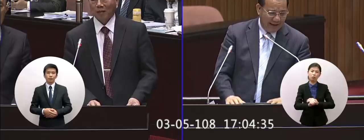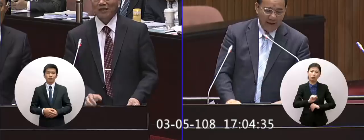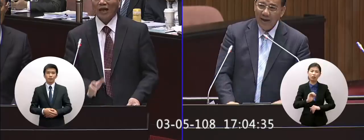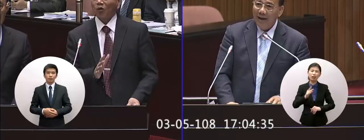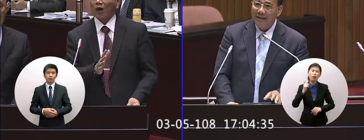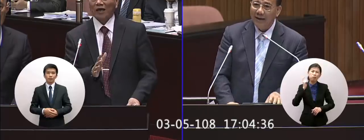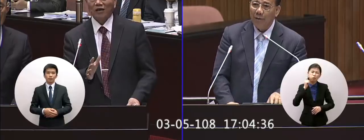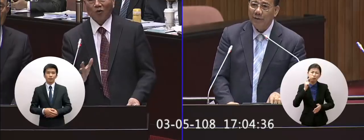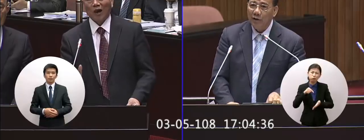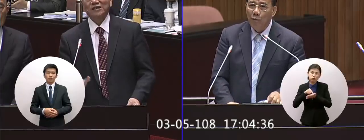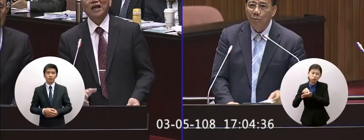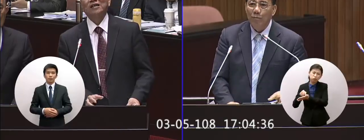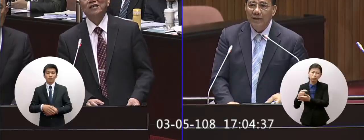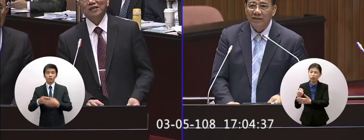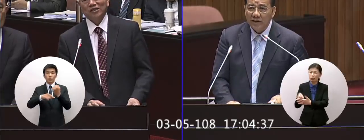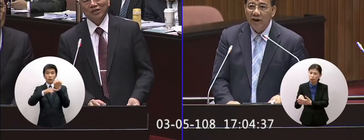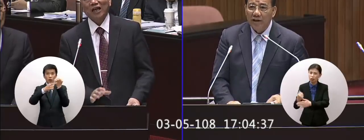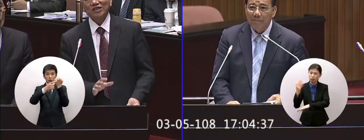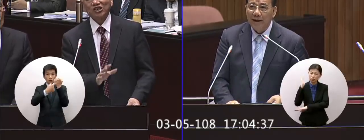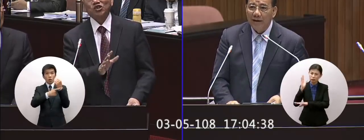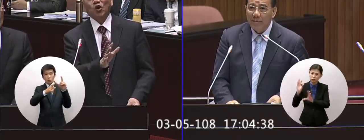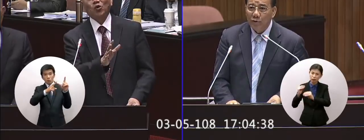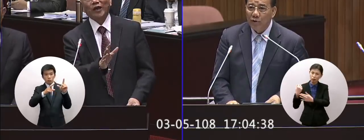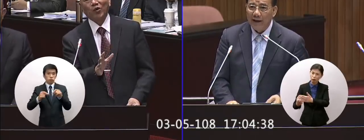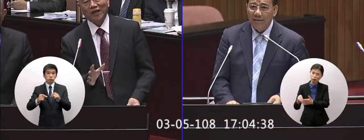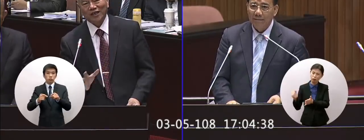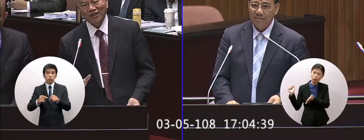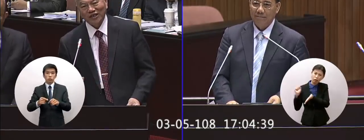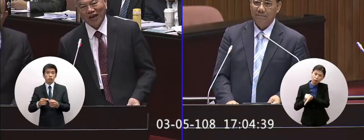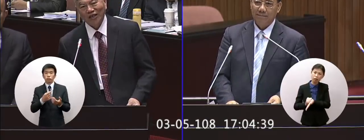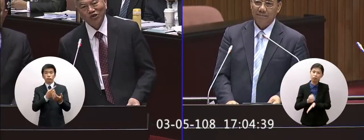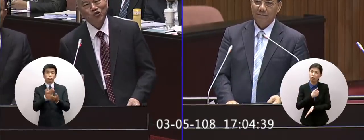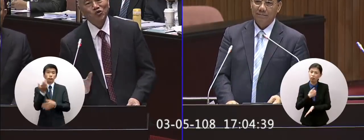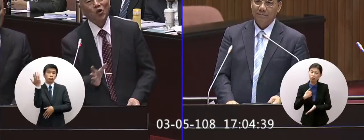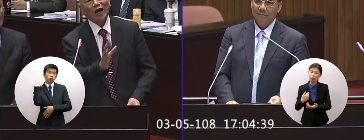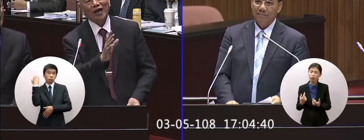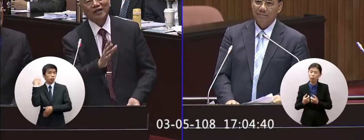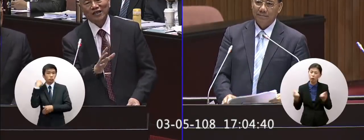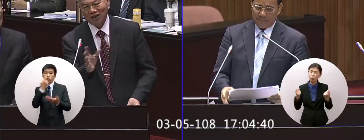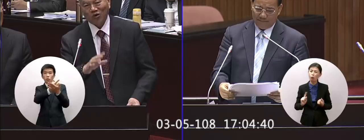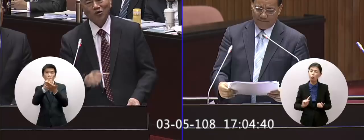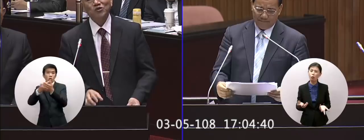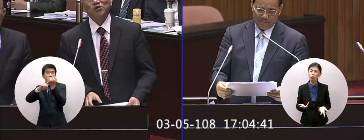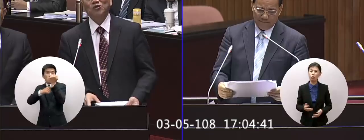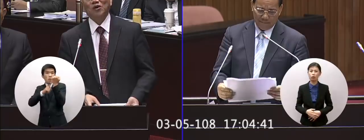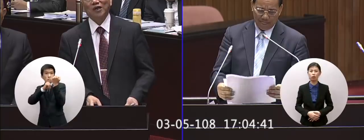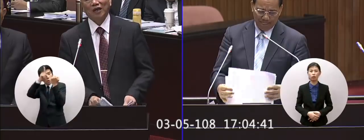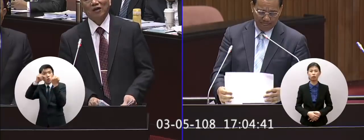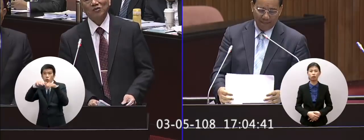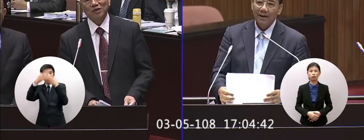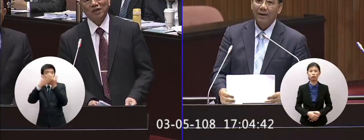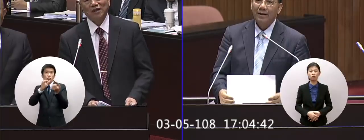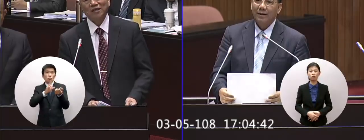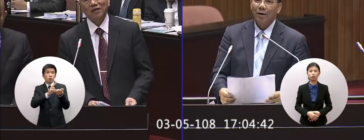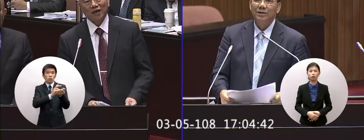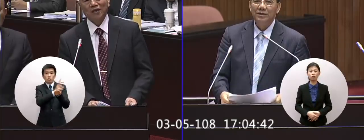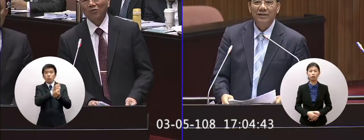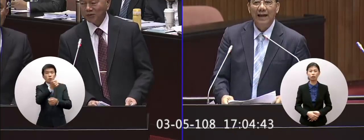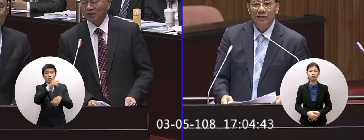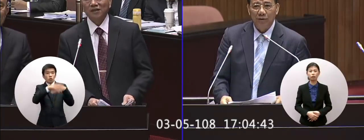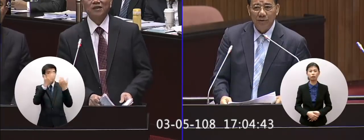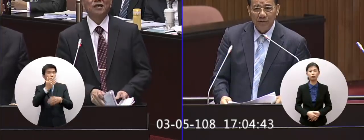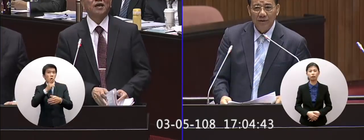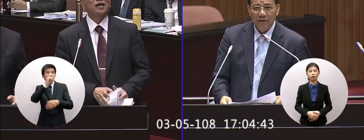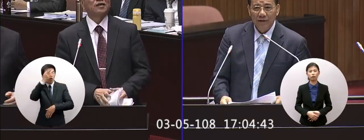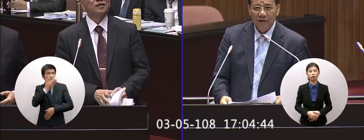停留在我们的公部门的资料里面那么多年？ 为起在诉讼，噶系李恒龙拢输哦，很难讲清呢。 他们只